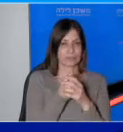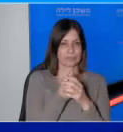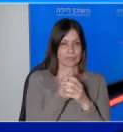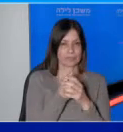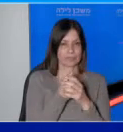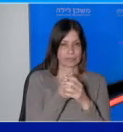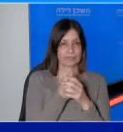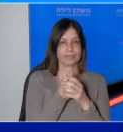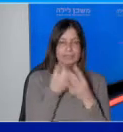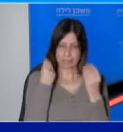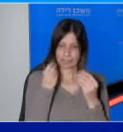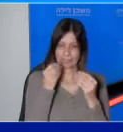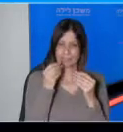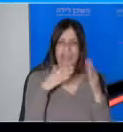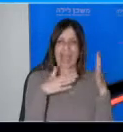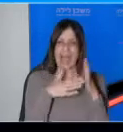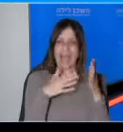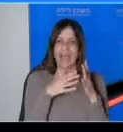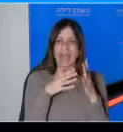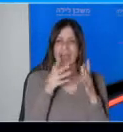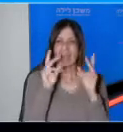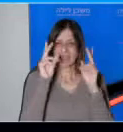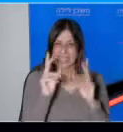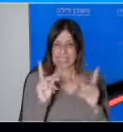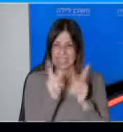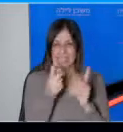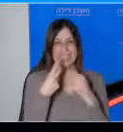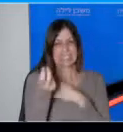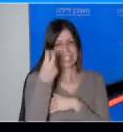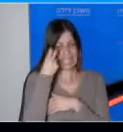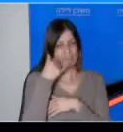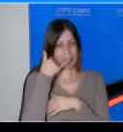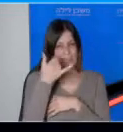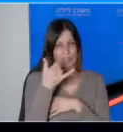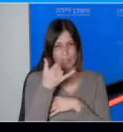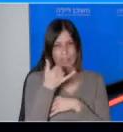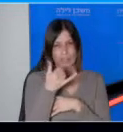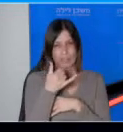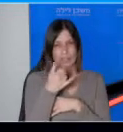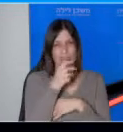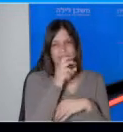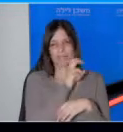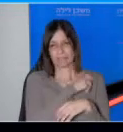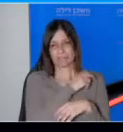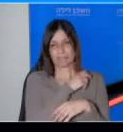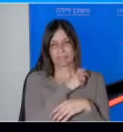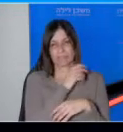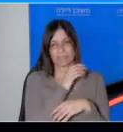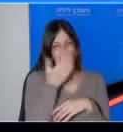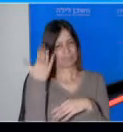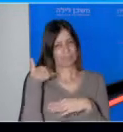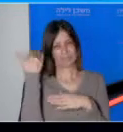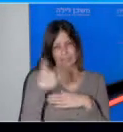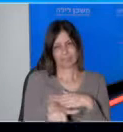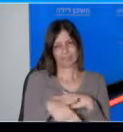אתם יודעים מה, נעשה רגע הפסקה קצנה, אנחנו רוצים לפנות בעניין הזה, הצטרף אלינו על קו הטלפון, ניצב משנה בדימוס